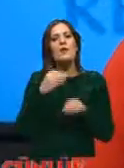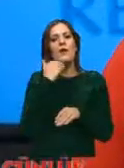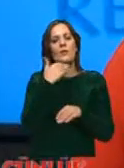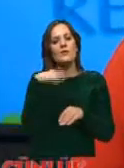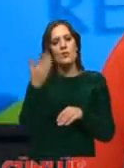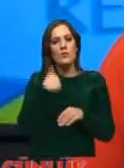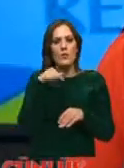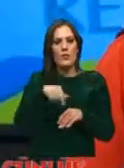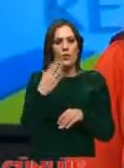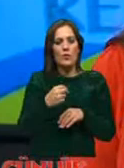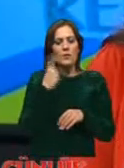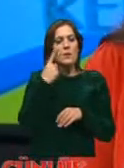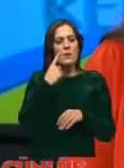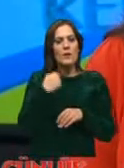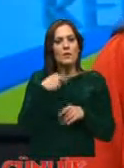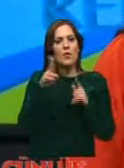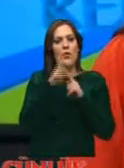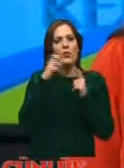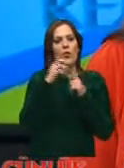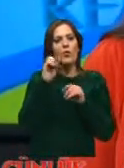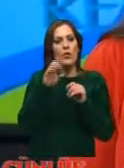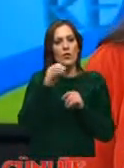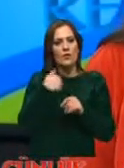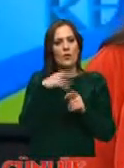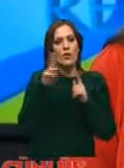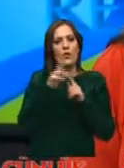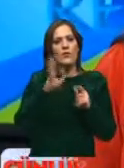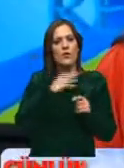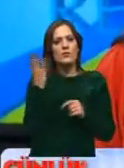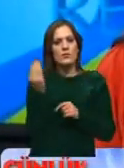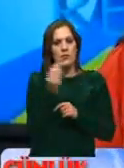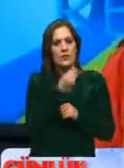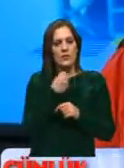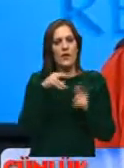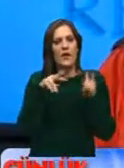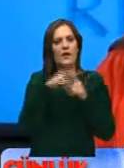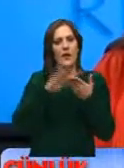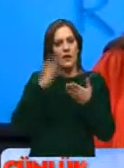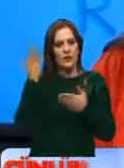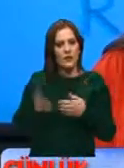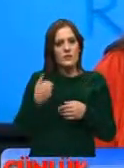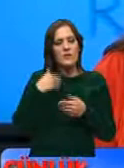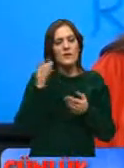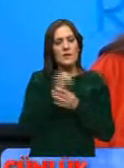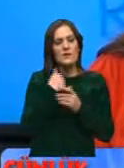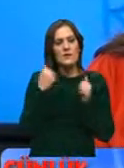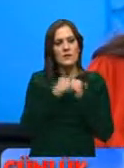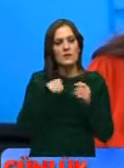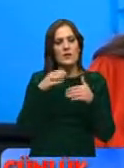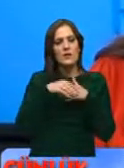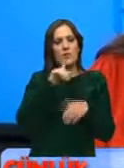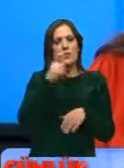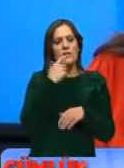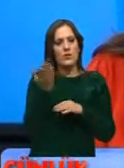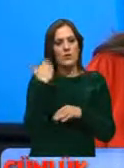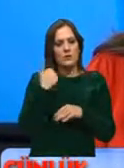Sonu böyle oldu. Ne oldu? Bir baktım hani koro öğretmeniyim. Korolarımız var bir sürü. Atilla arkadaşım da, meslektaşım da tanıştım 10 yıl